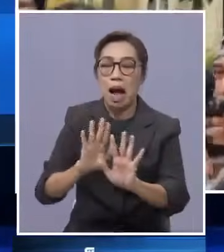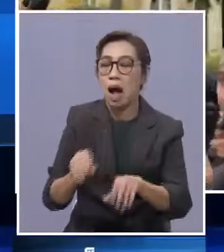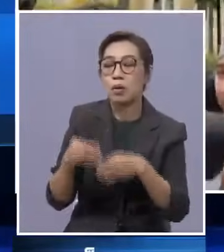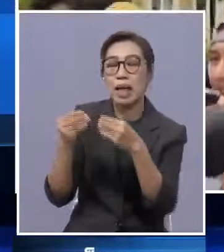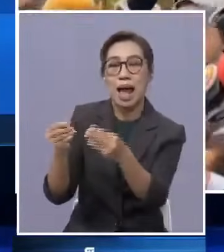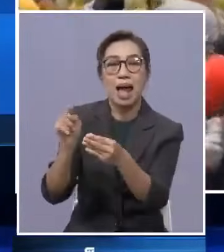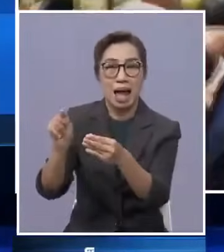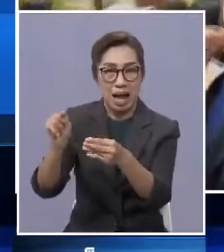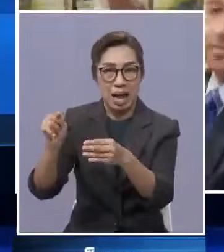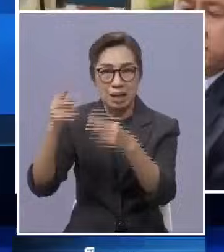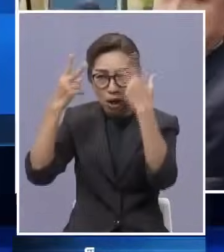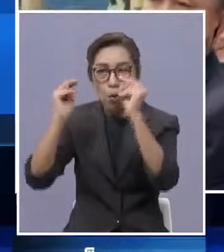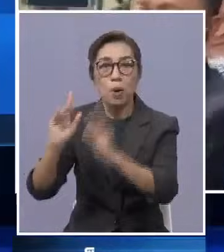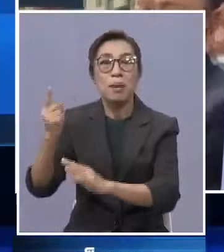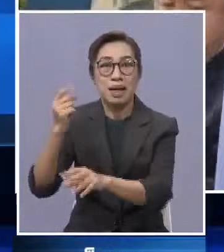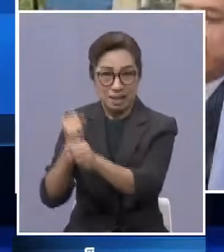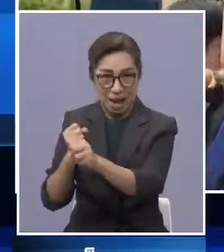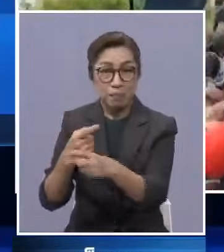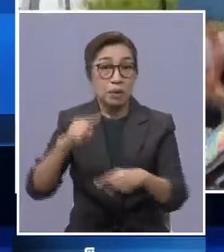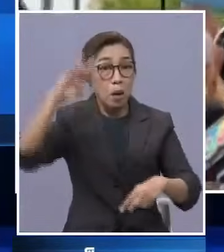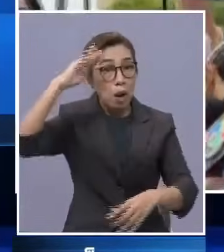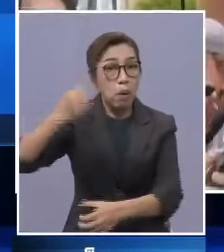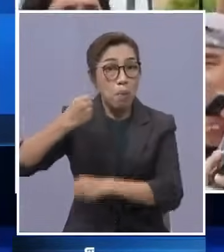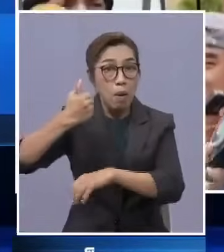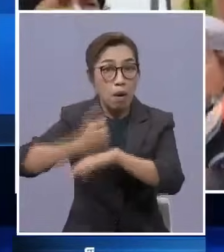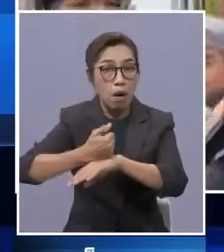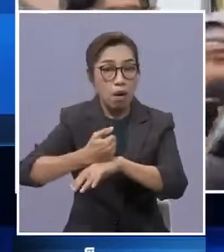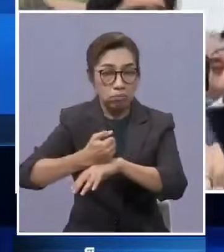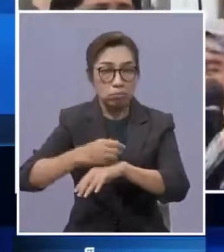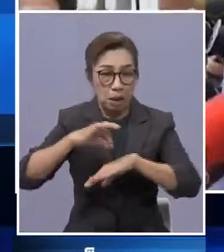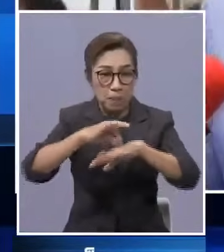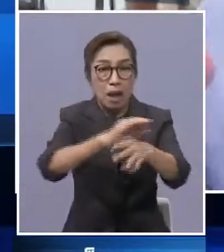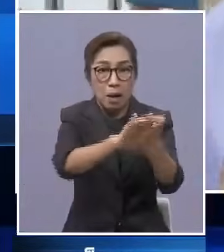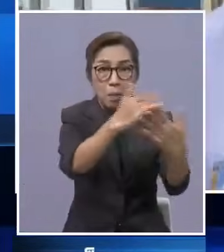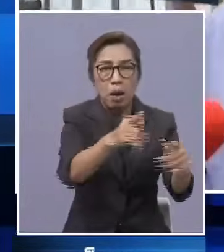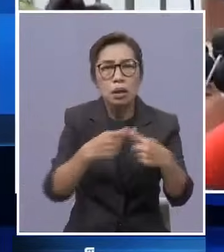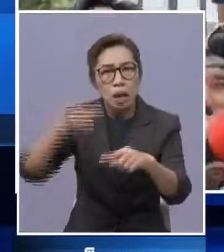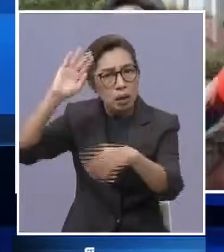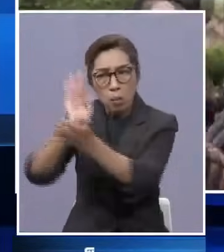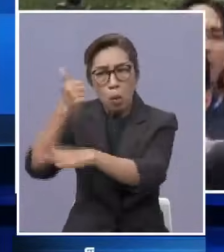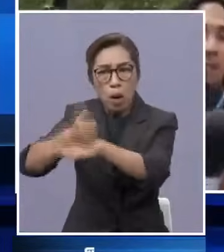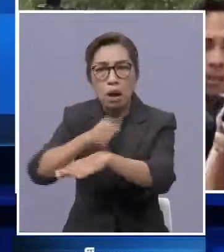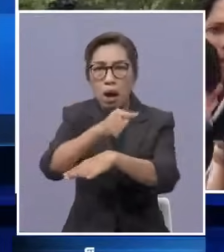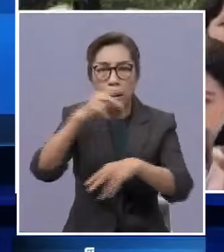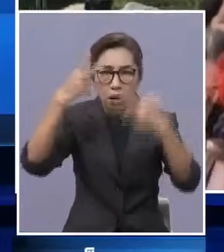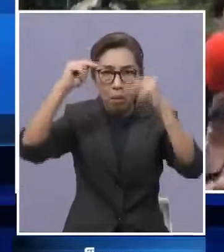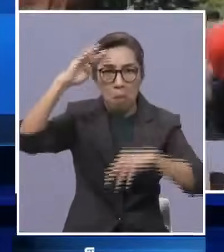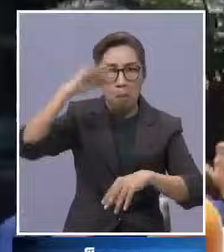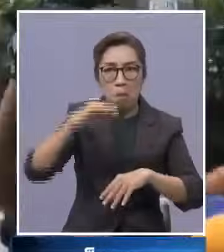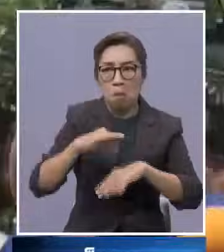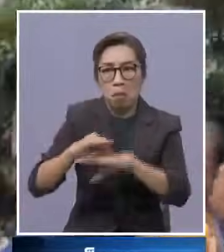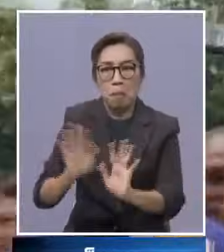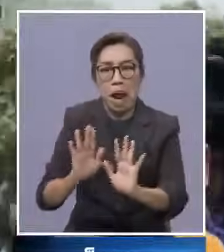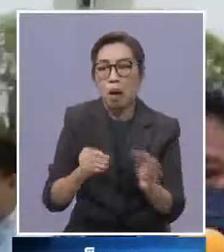ทบ.นะเรื่องความมั่นคงเนี่ยทำเสร็จเรียบร้ อ ยแต่กตร.ไม่ทำสุดท้ายนี่แหละเขาก็เลยบอกว่าเป็นเผือกร้อน